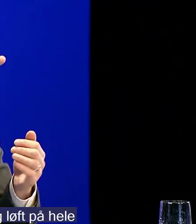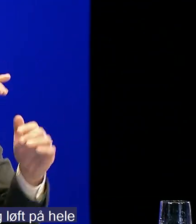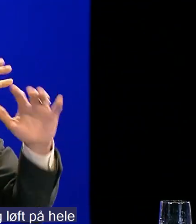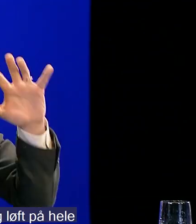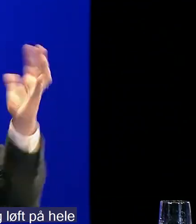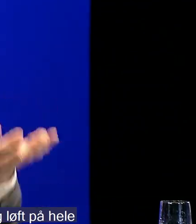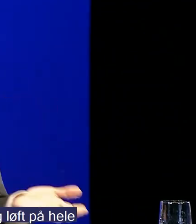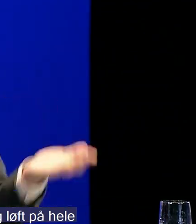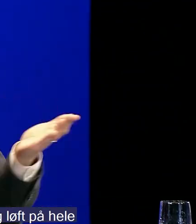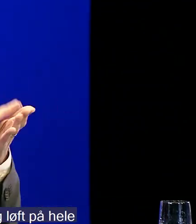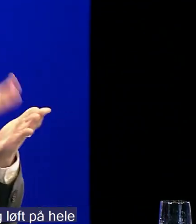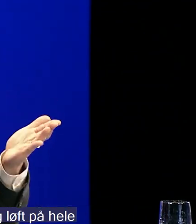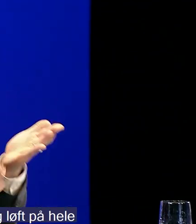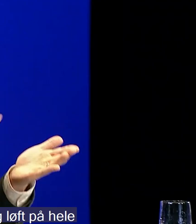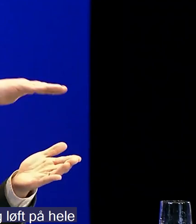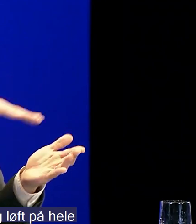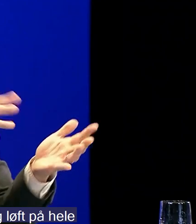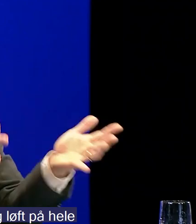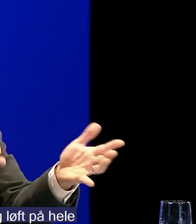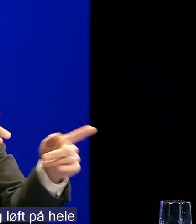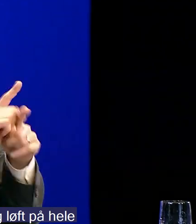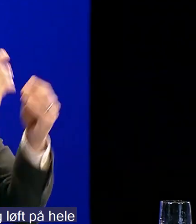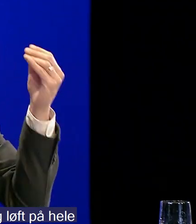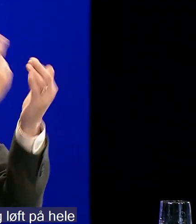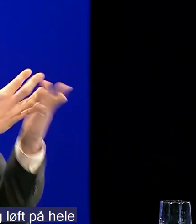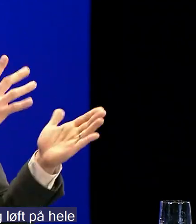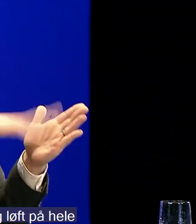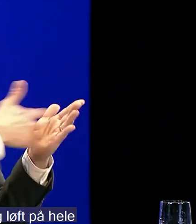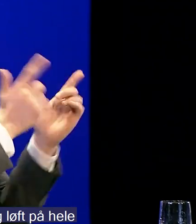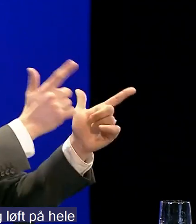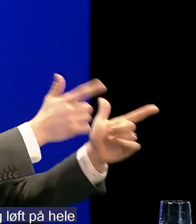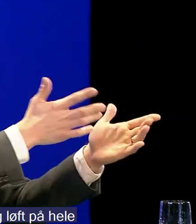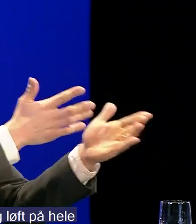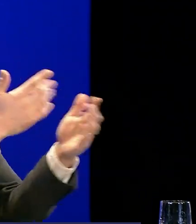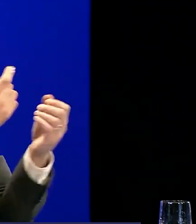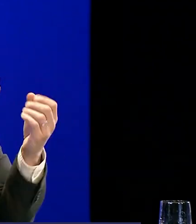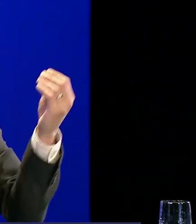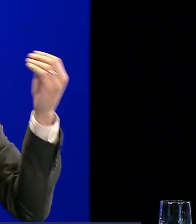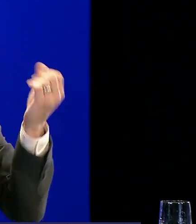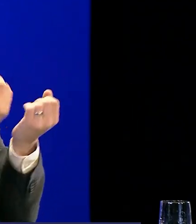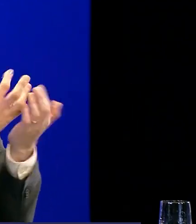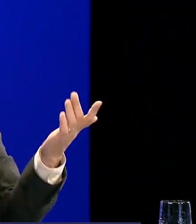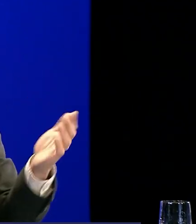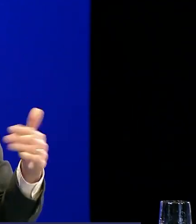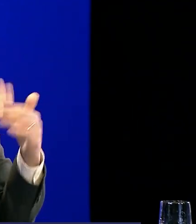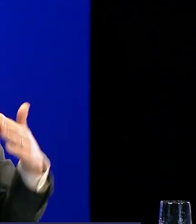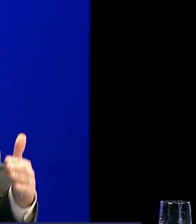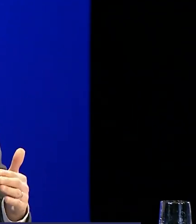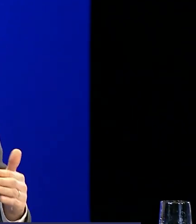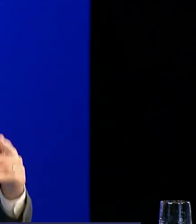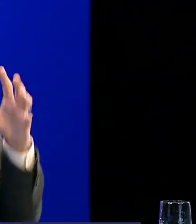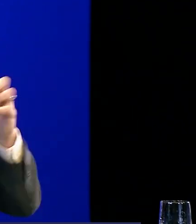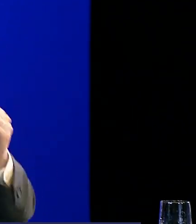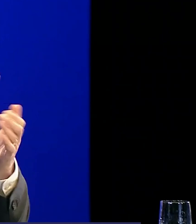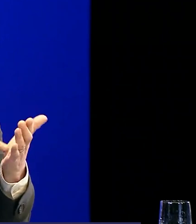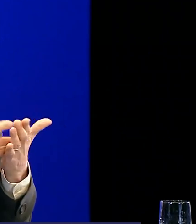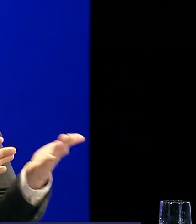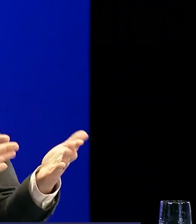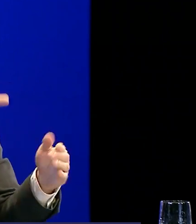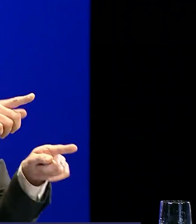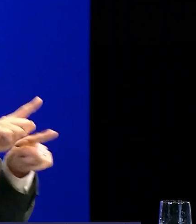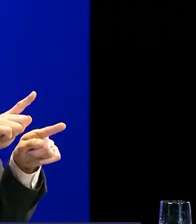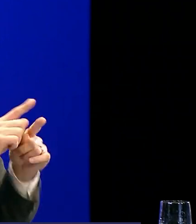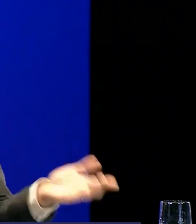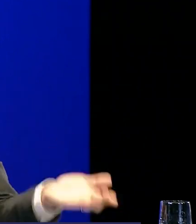om tegnspråkløftet, midler til det. Det en helhetlig løft på hele tegnspråkfeltet. Å kunne utdanne flere tegnspråklærere og få